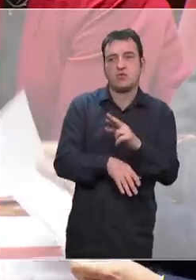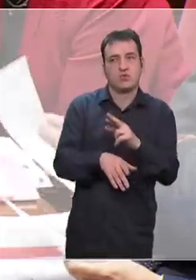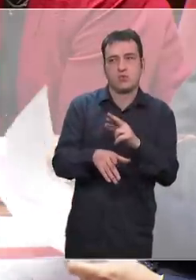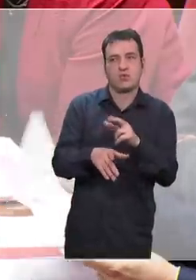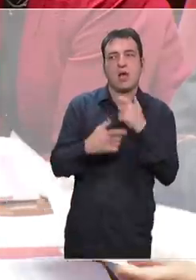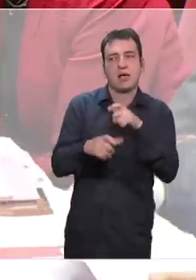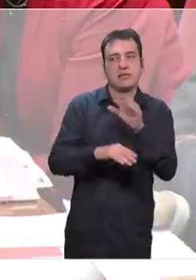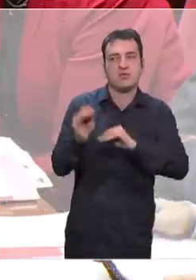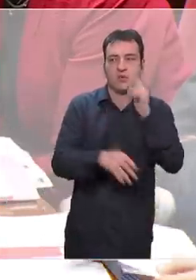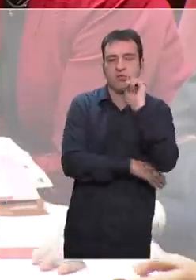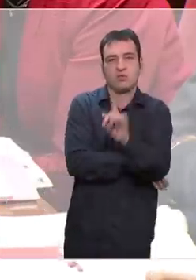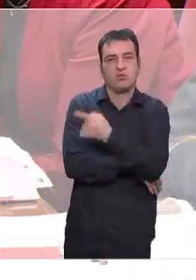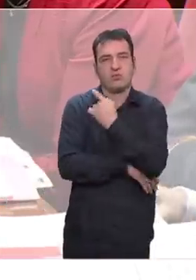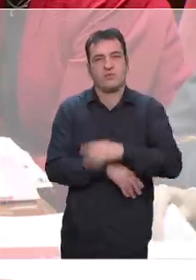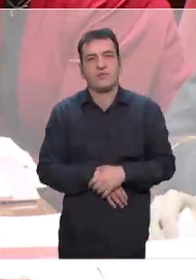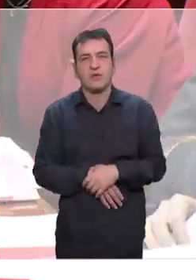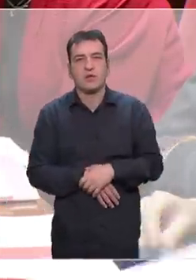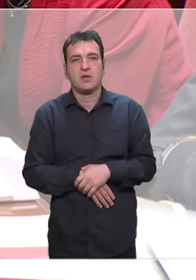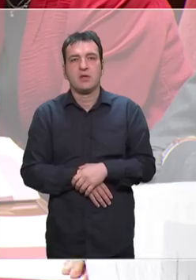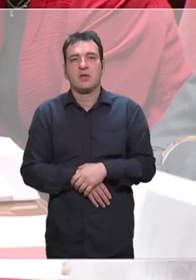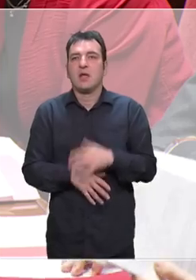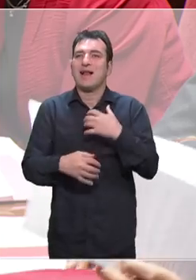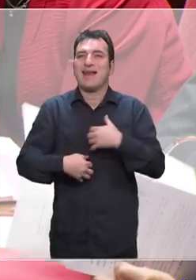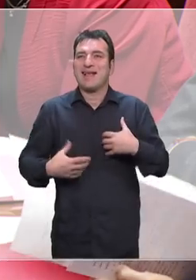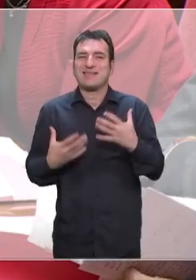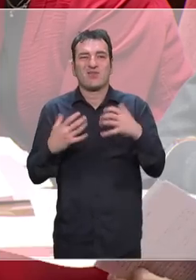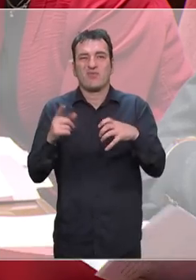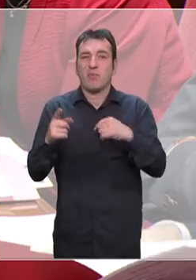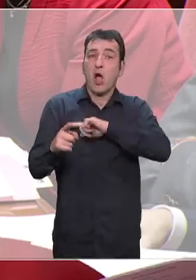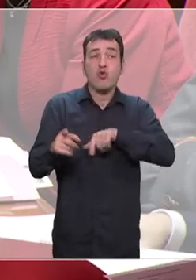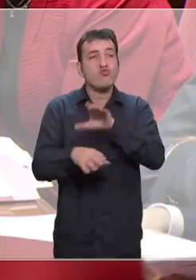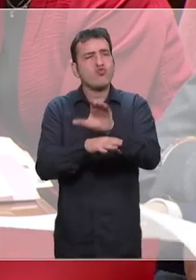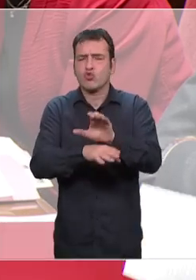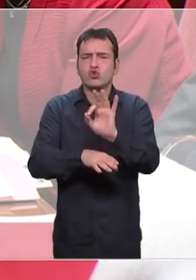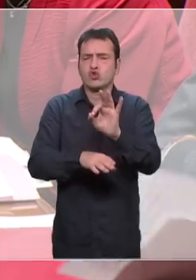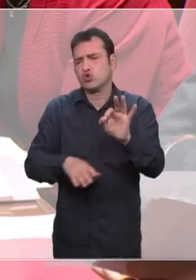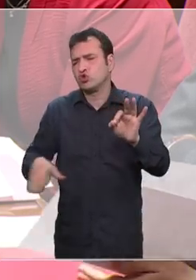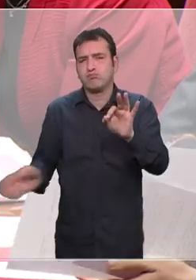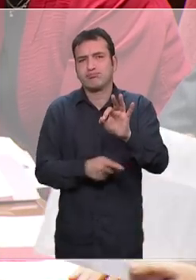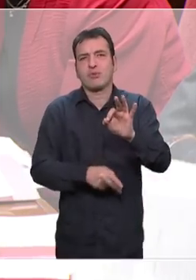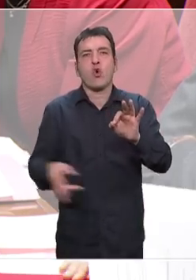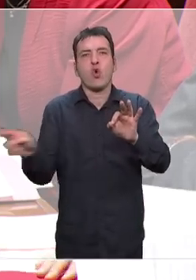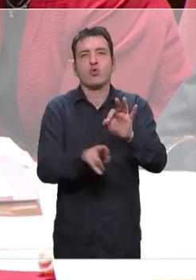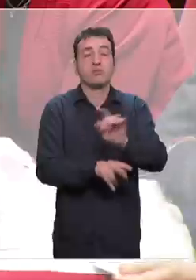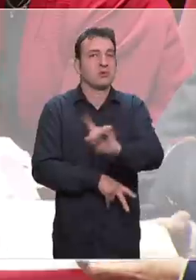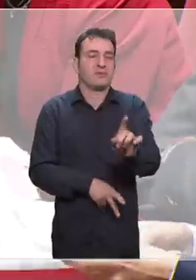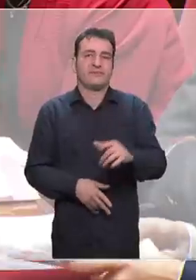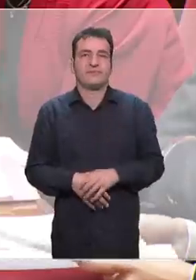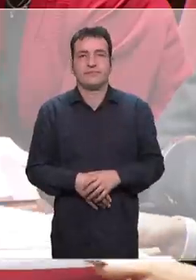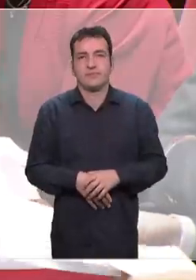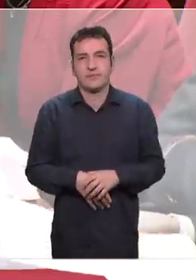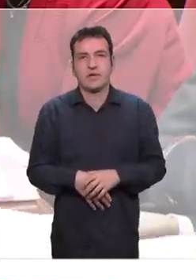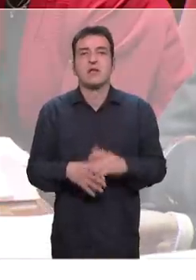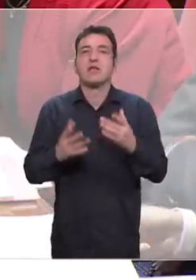pas à l'encontre des autorités scientifiques. Nous avons saisi la semaine dernière, conformément à notre engagement, la Haute Autorité de Santé sur la révision de l'ensemble